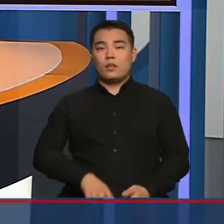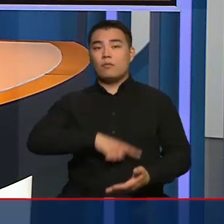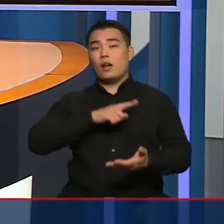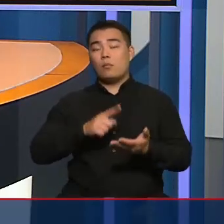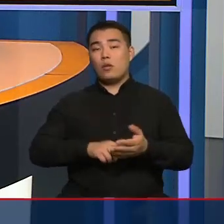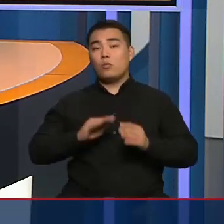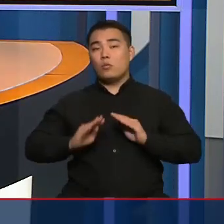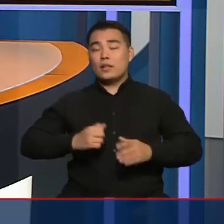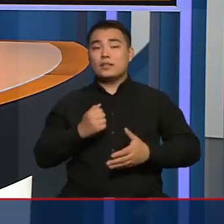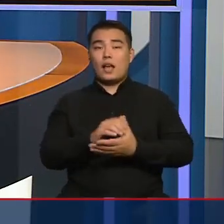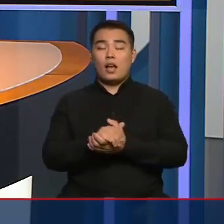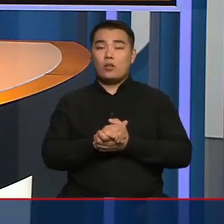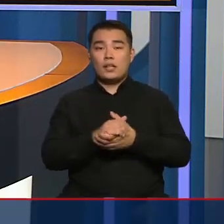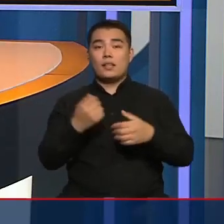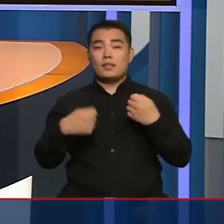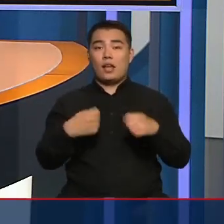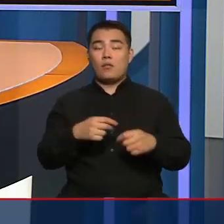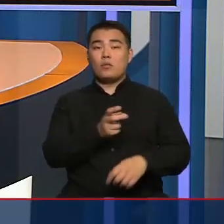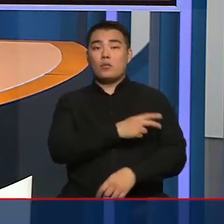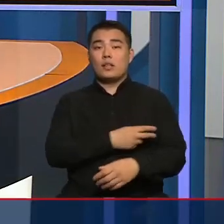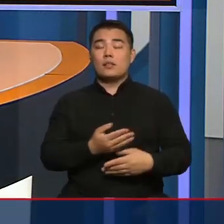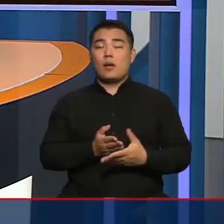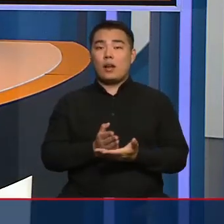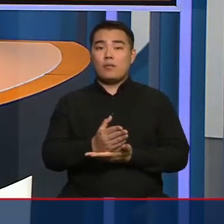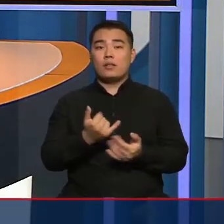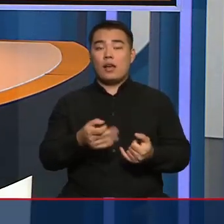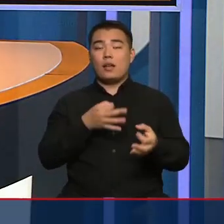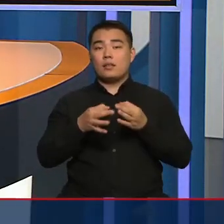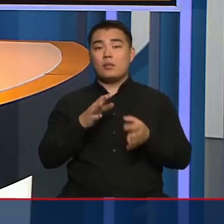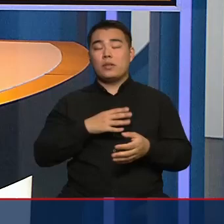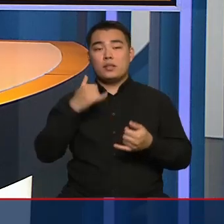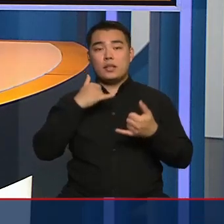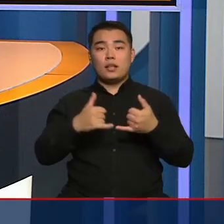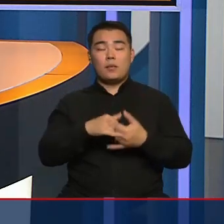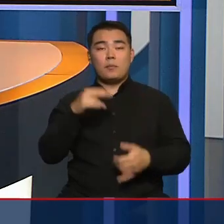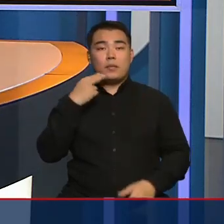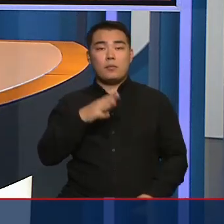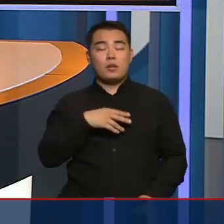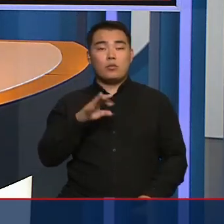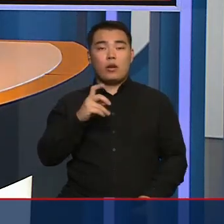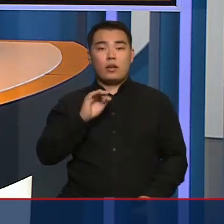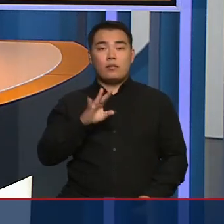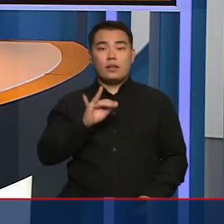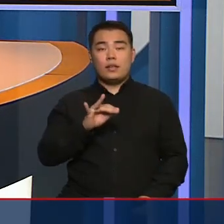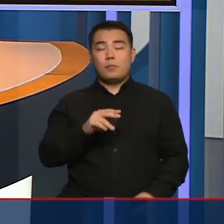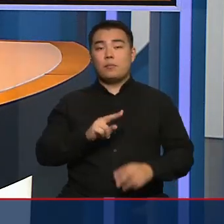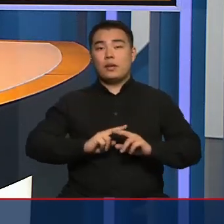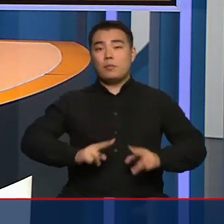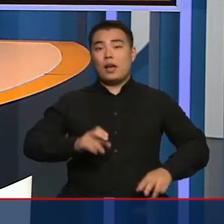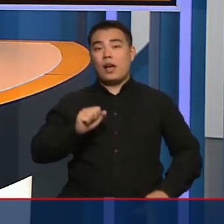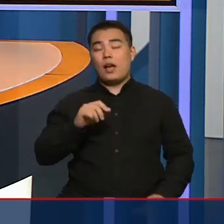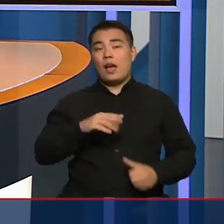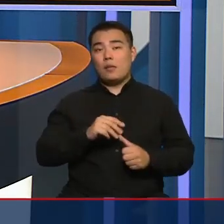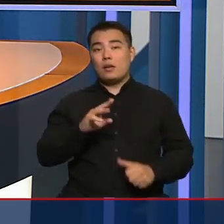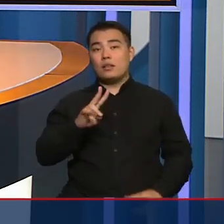вопросы укрепления сотрудничества в торговый и гуманитарный сферах обсудили сегодня по телефону президент Касым жумар токаев и Премьер Армении